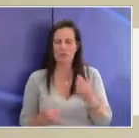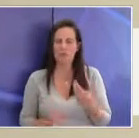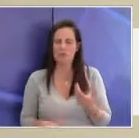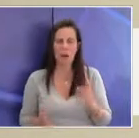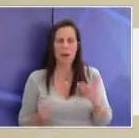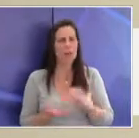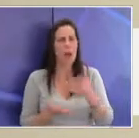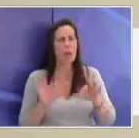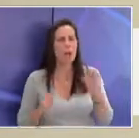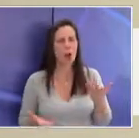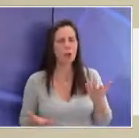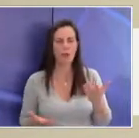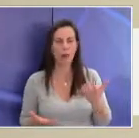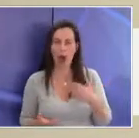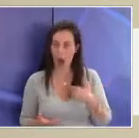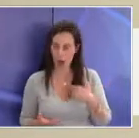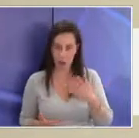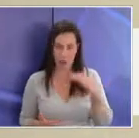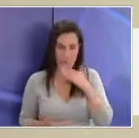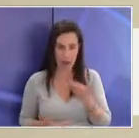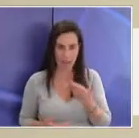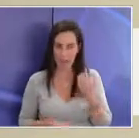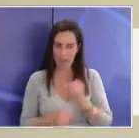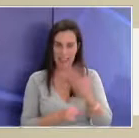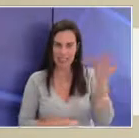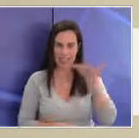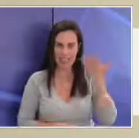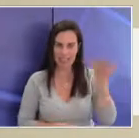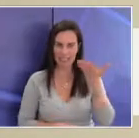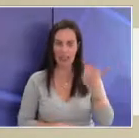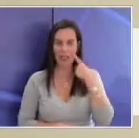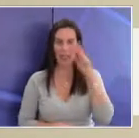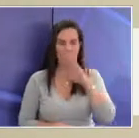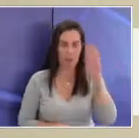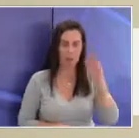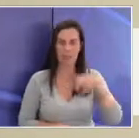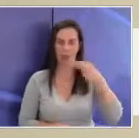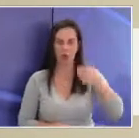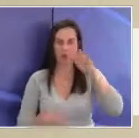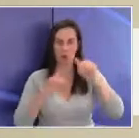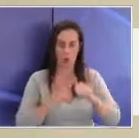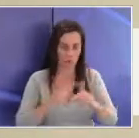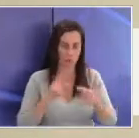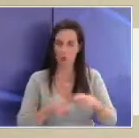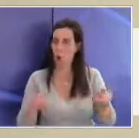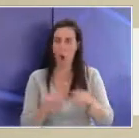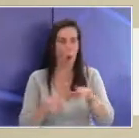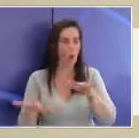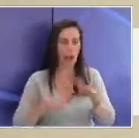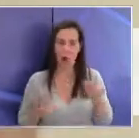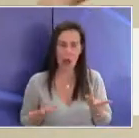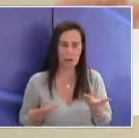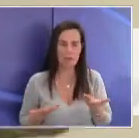מה אנחנו הולכים לבחירות? הרי אנחנו נפגוש בחג הפסח שנעשה את ליל הסדר את נתניהו כראש ממשלה. את אותה קואליציה